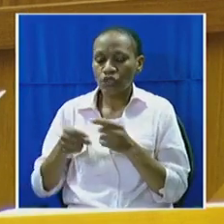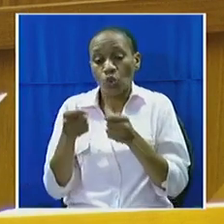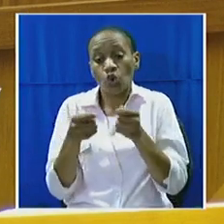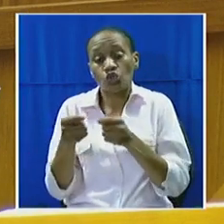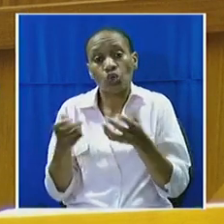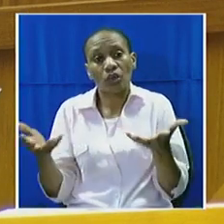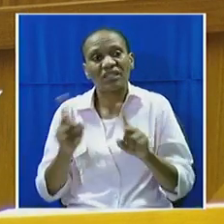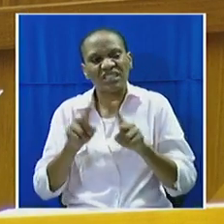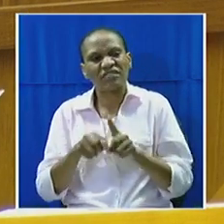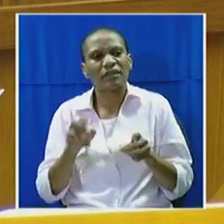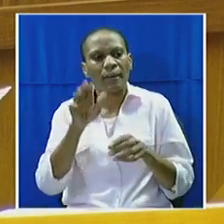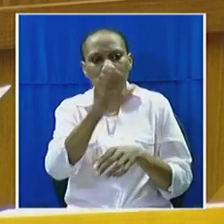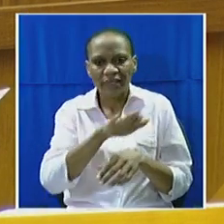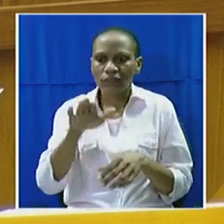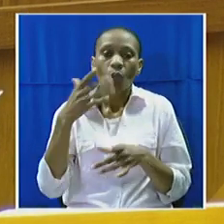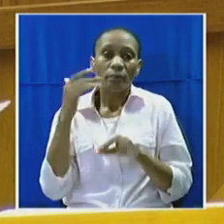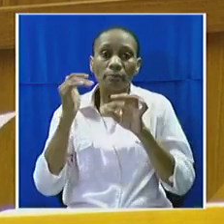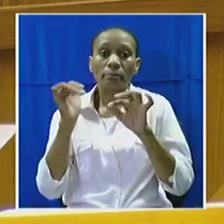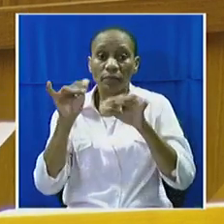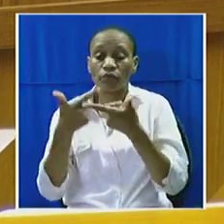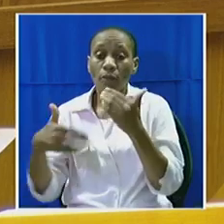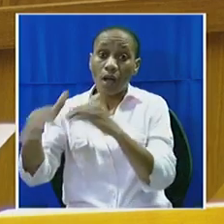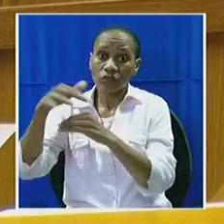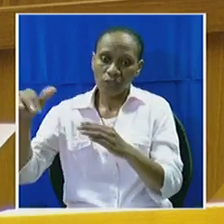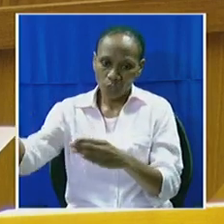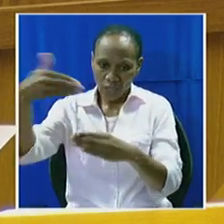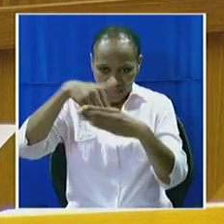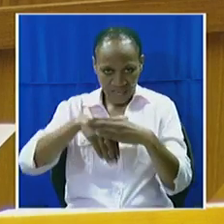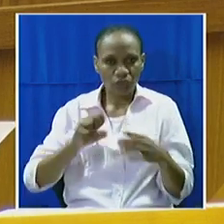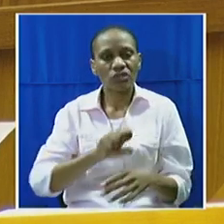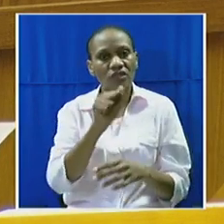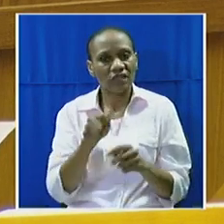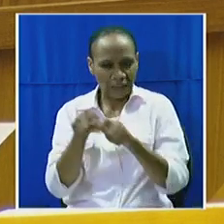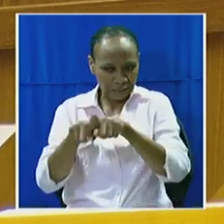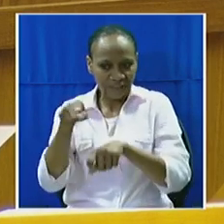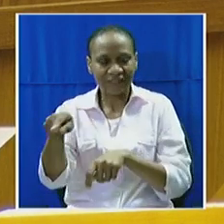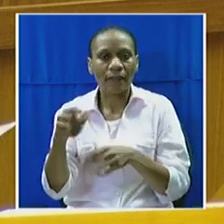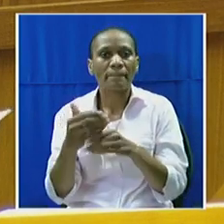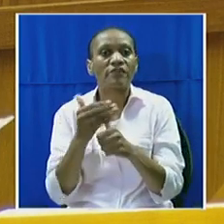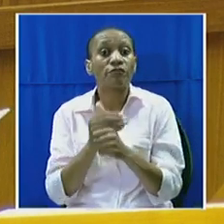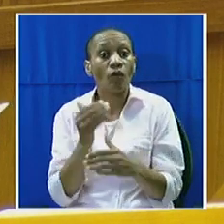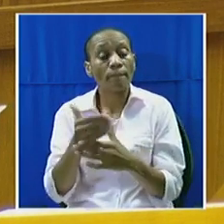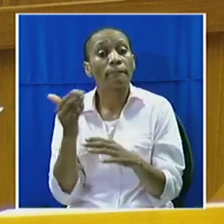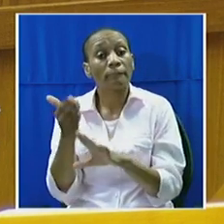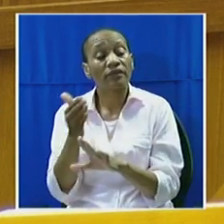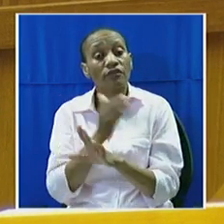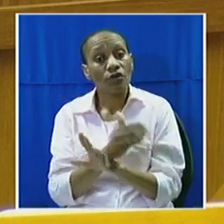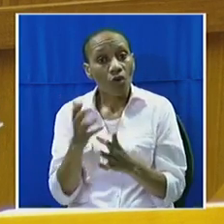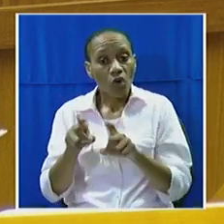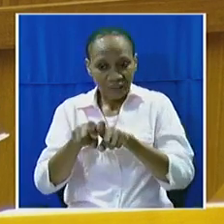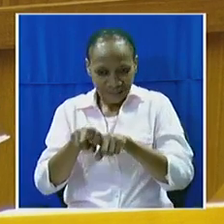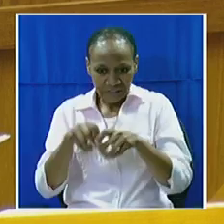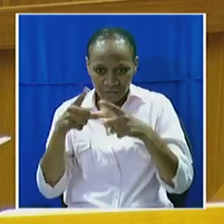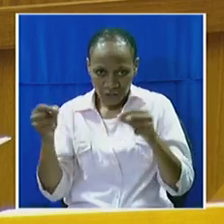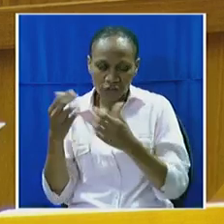abantu nokuthi bahlale lapha bashaye uhide beze bathole usizo ukuze bangashleshi bangene singalizanga konke